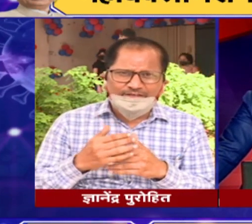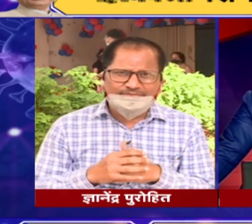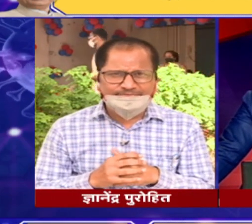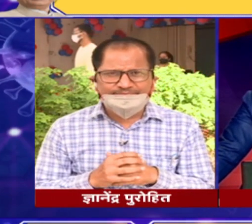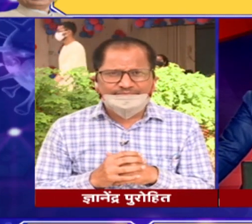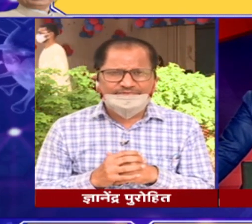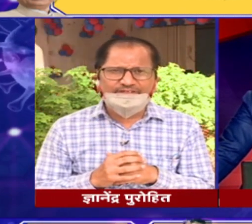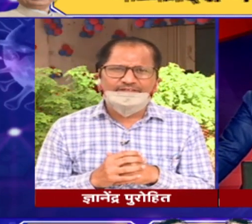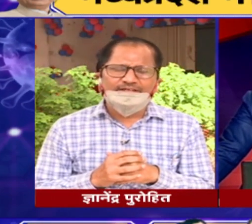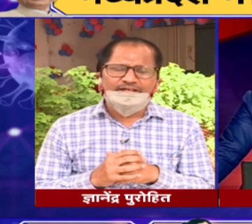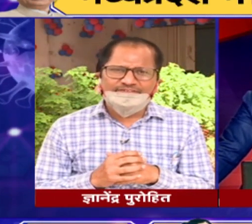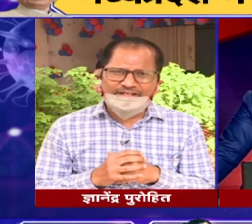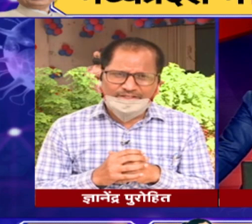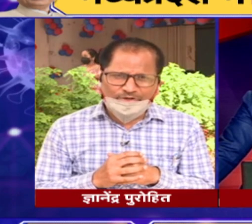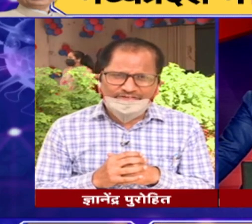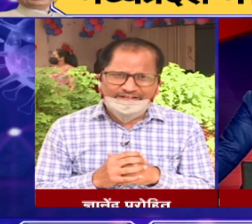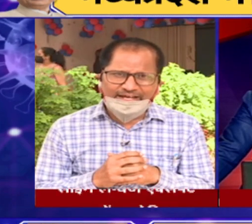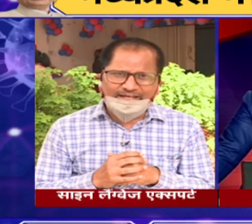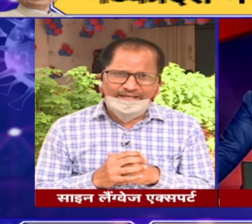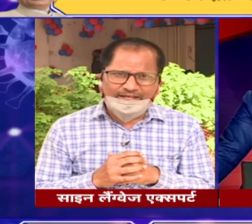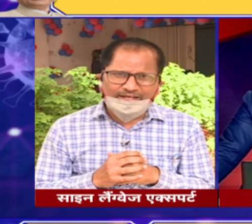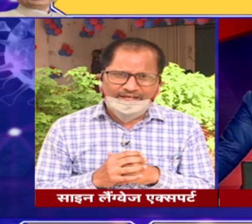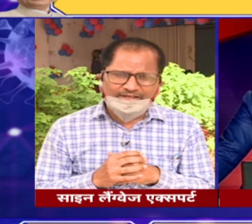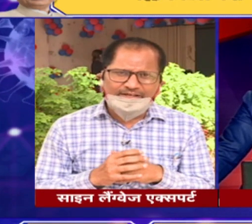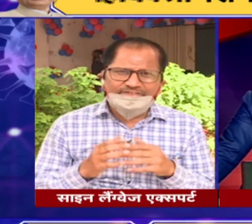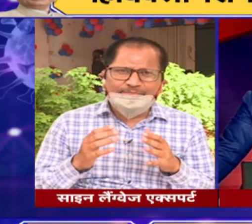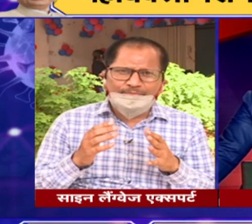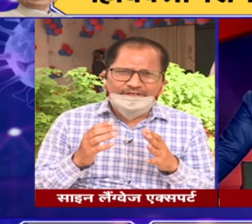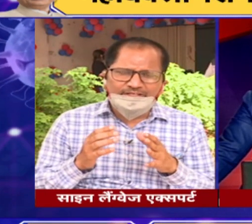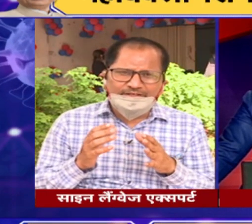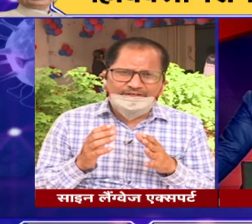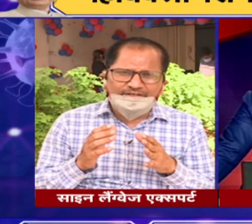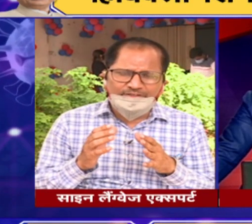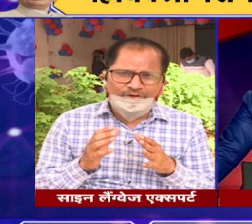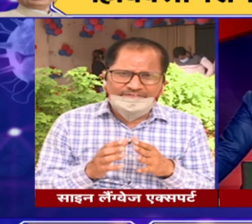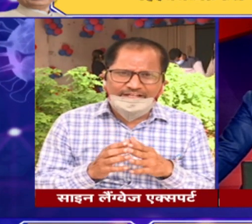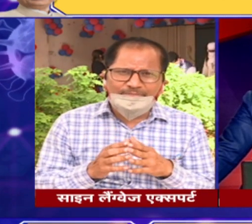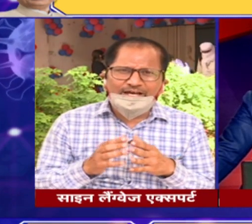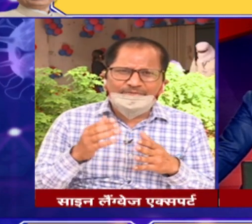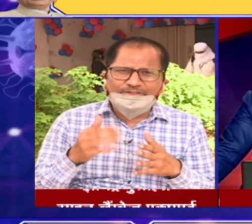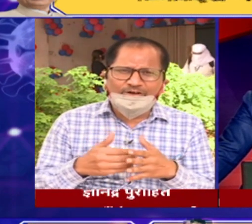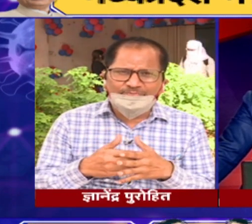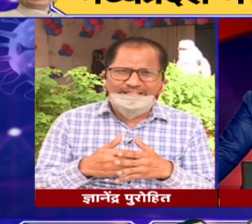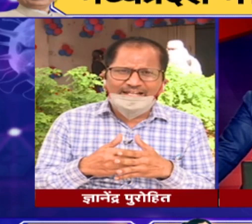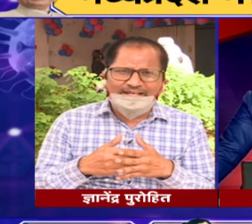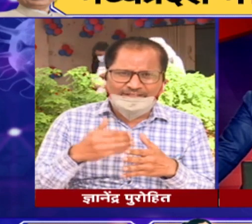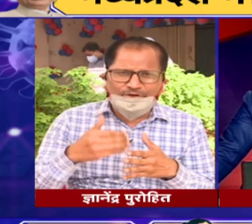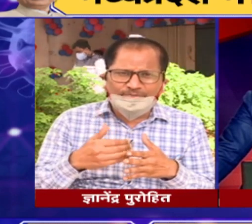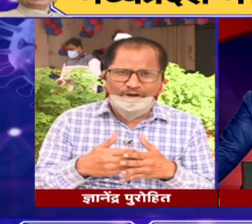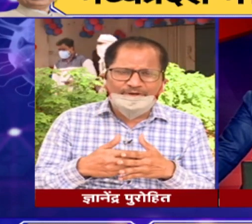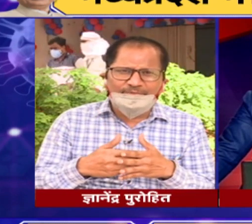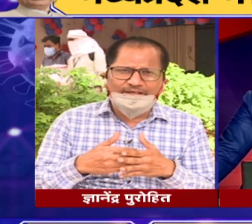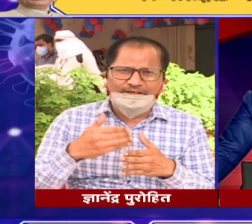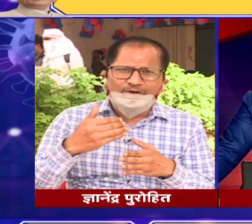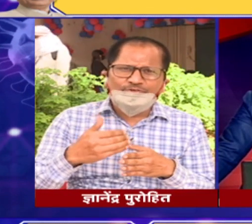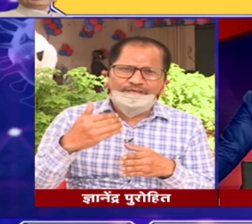और जी सर, इंदौर जिला है सर, इंदौर जिले में अरविंदो अस्पताल है